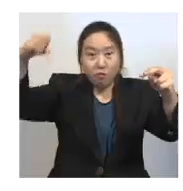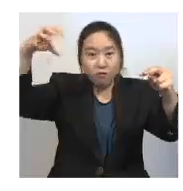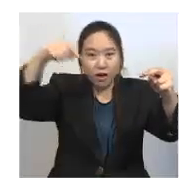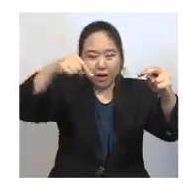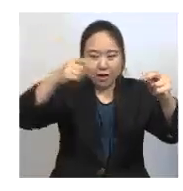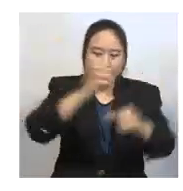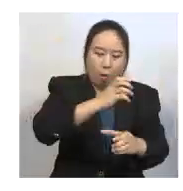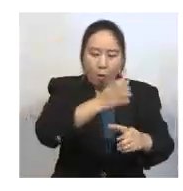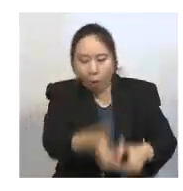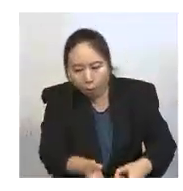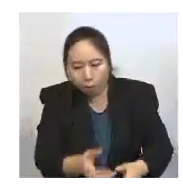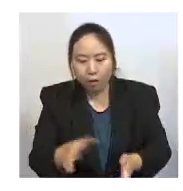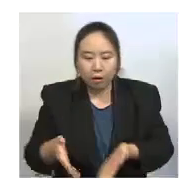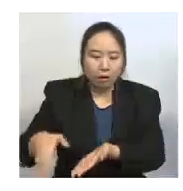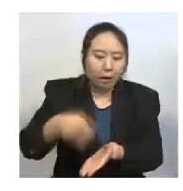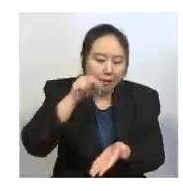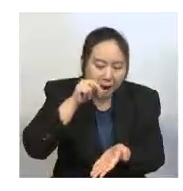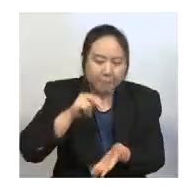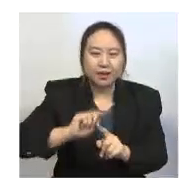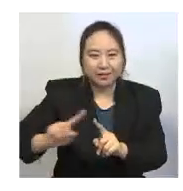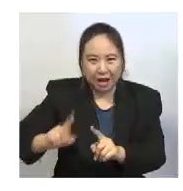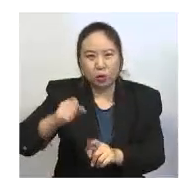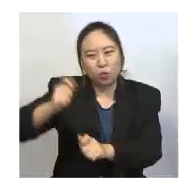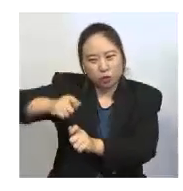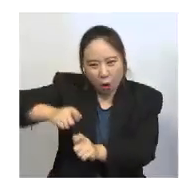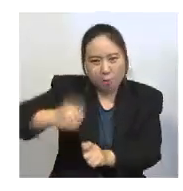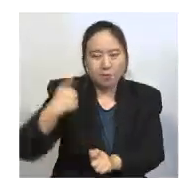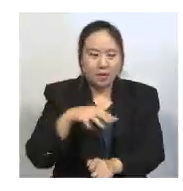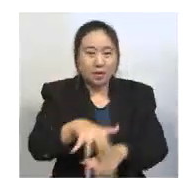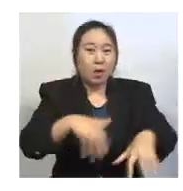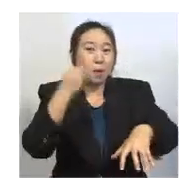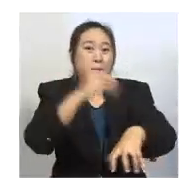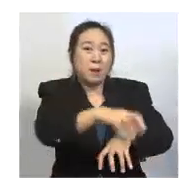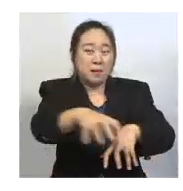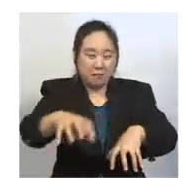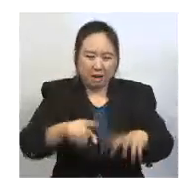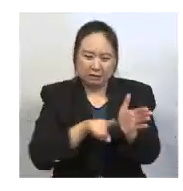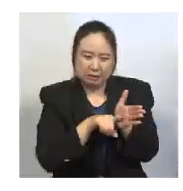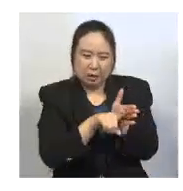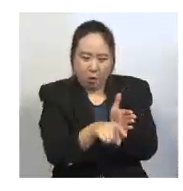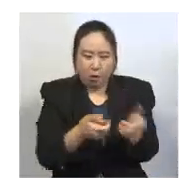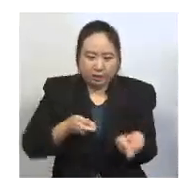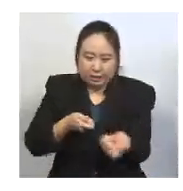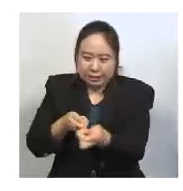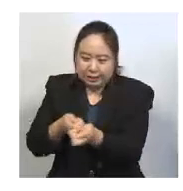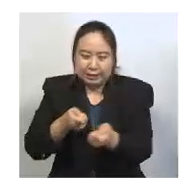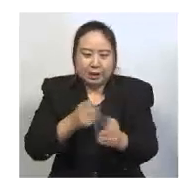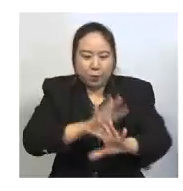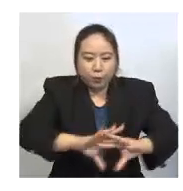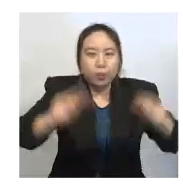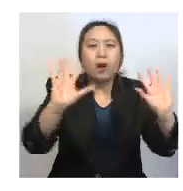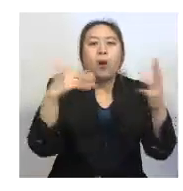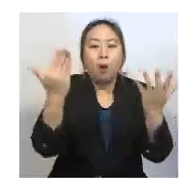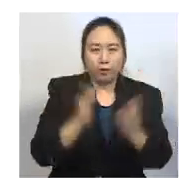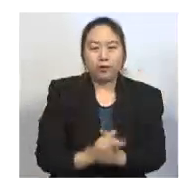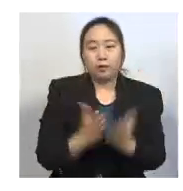ต่างๆที่จะต้องซ่อมรวมถึงการฆ่าเชื้อโรคในหมู่บ้านเพื่อให้ชาวบ้านนั้นปลอดภัยนั่นเองค่ะแล้วทั้งหมดนี้นะคะก็เป็นการรายงาน